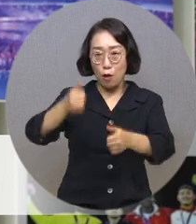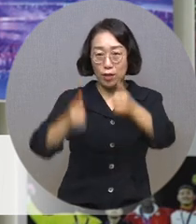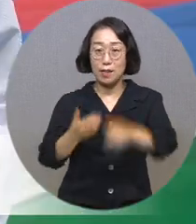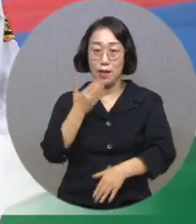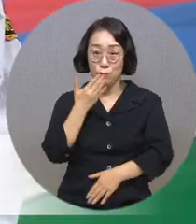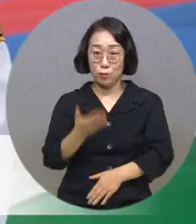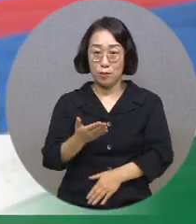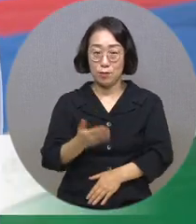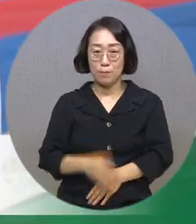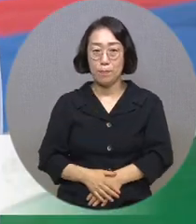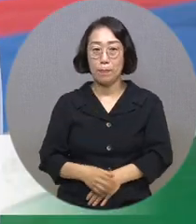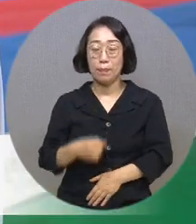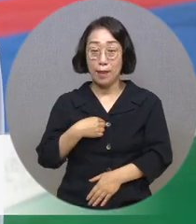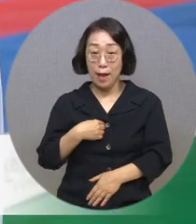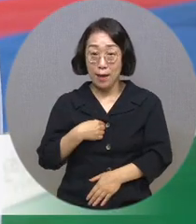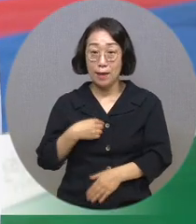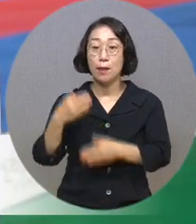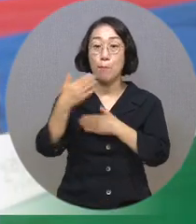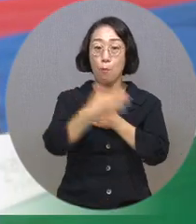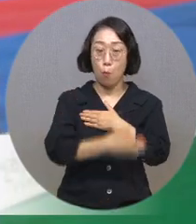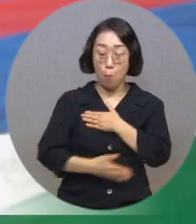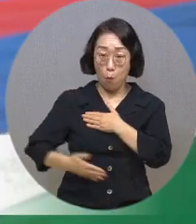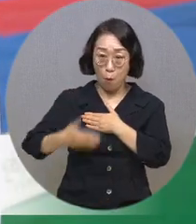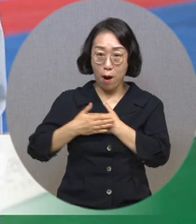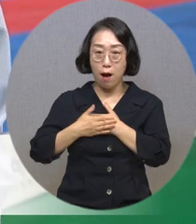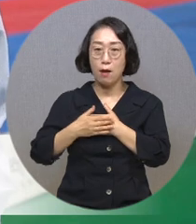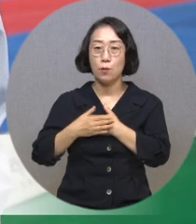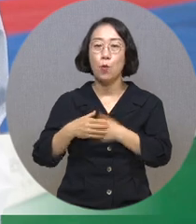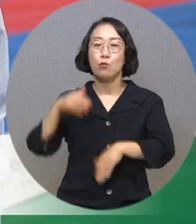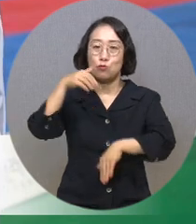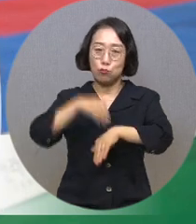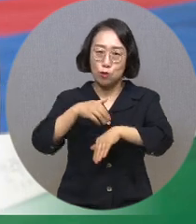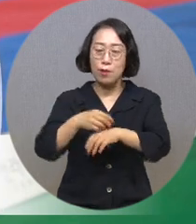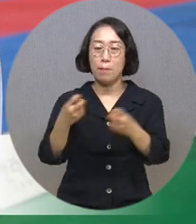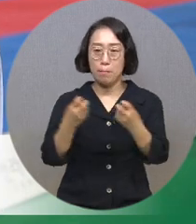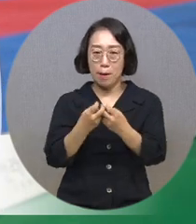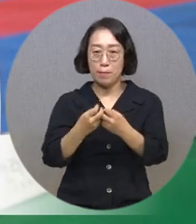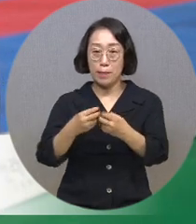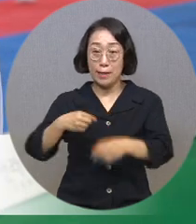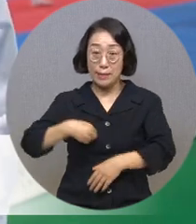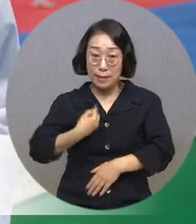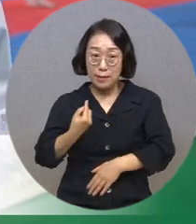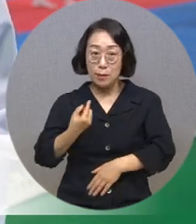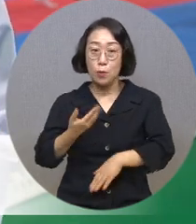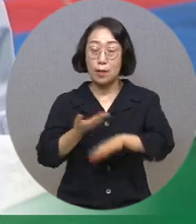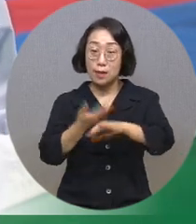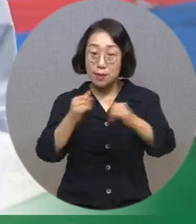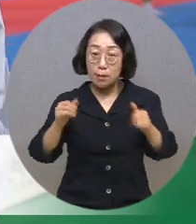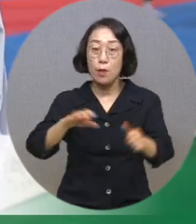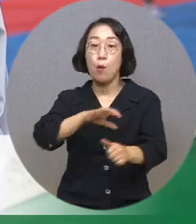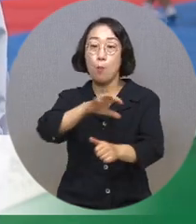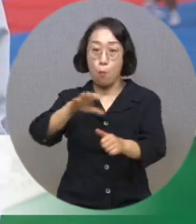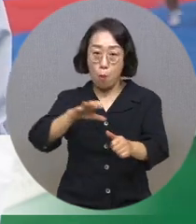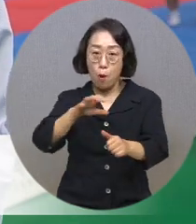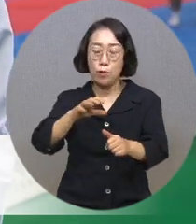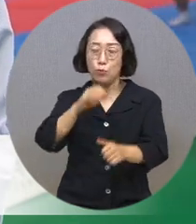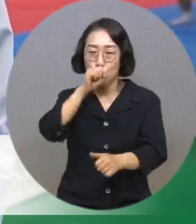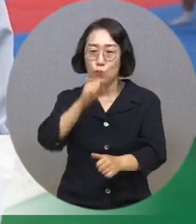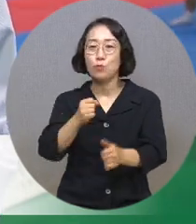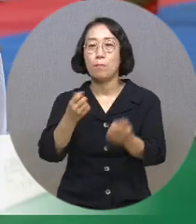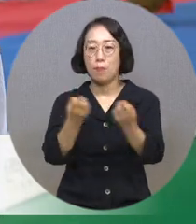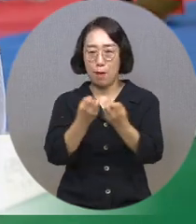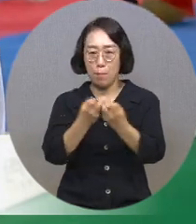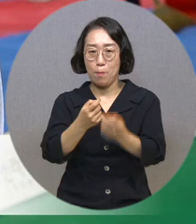해서 For me, I began Taekwondo as a means of training my body and my mind and a way to protect myself and those who are important to